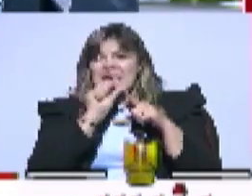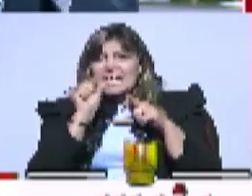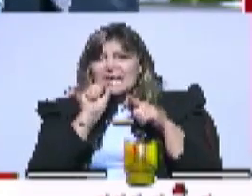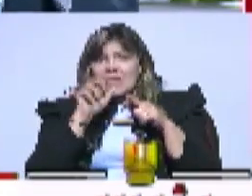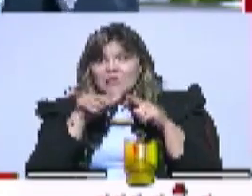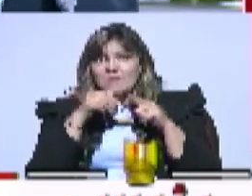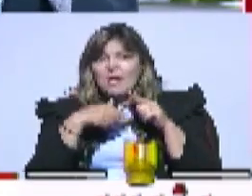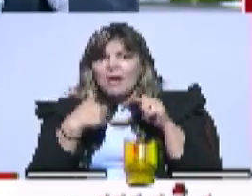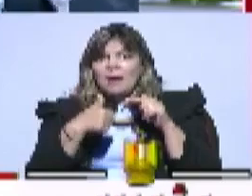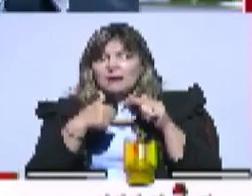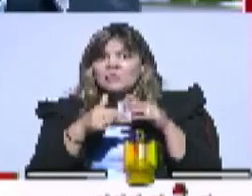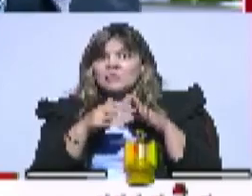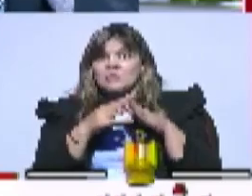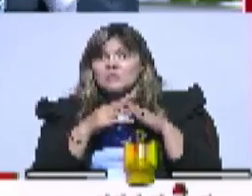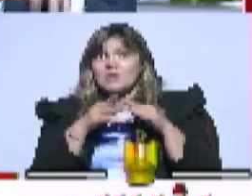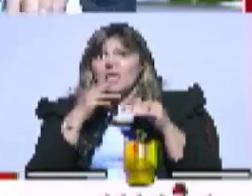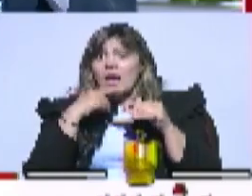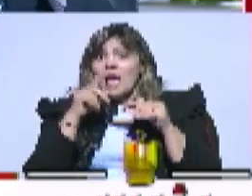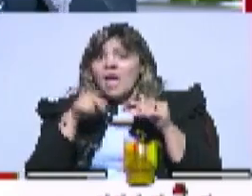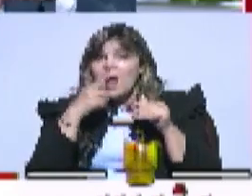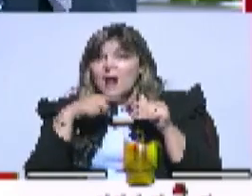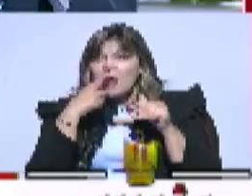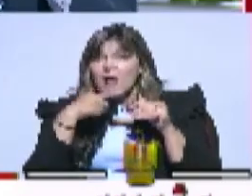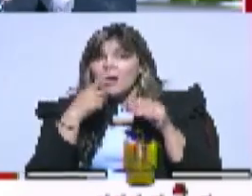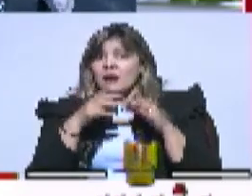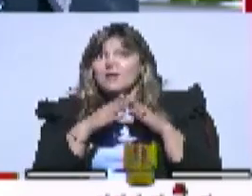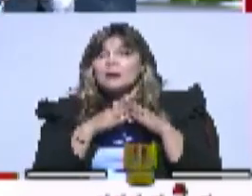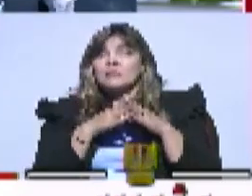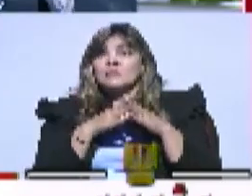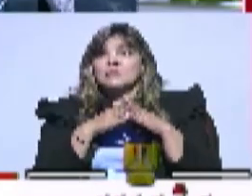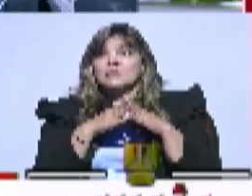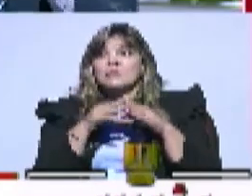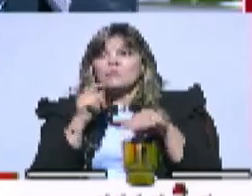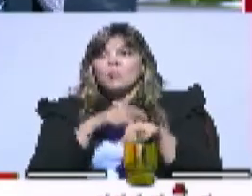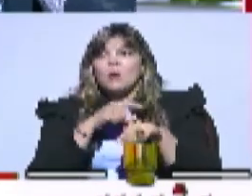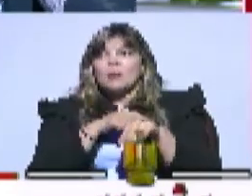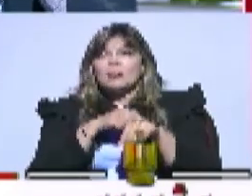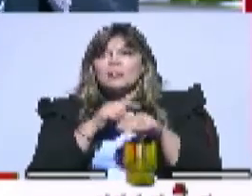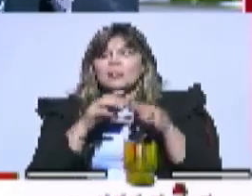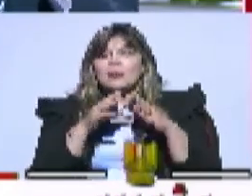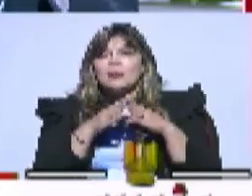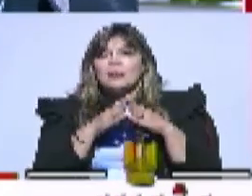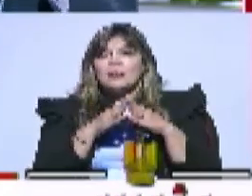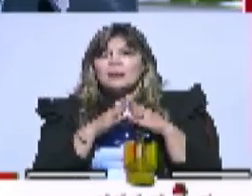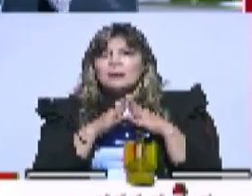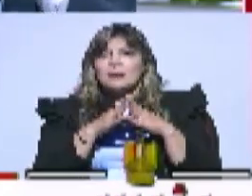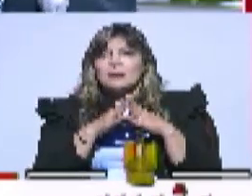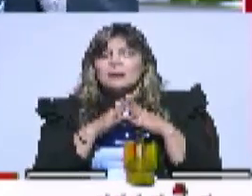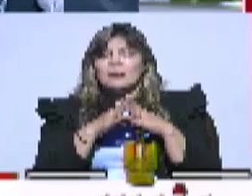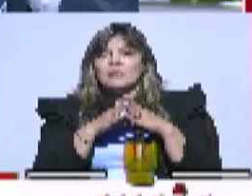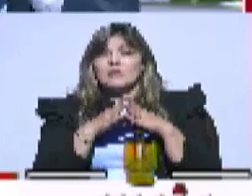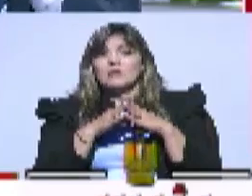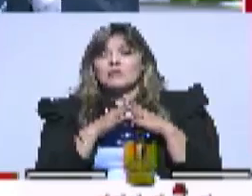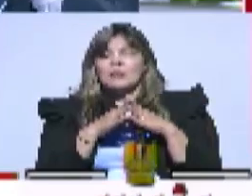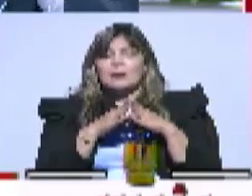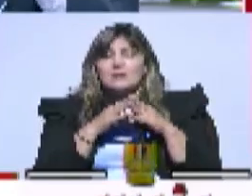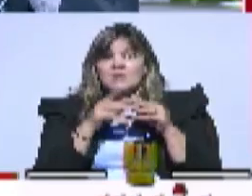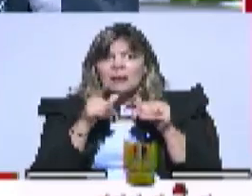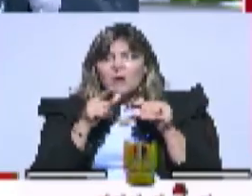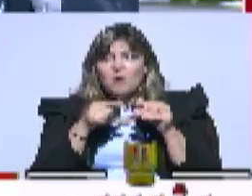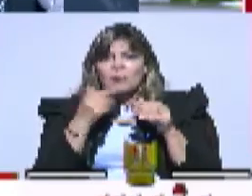مسموعة قال أكثر من مرة في هذه الآونة بالذات، ودي بقى هي دي ده المغزى